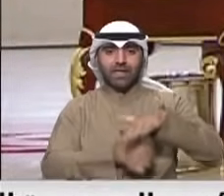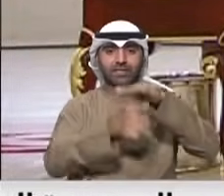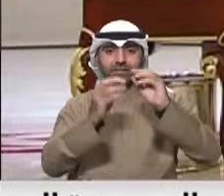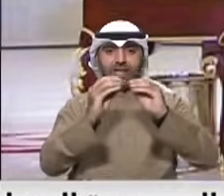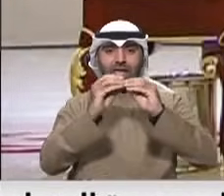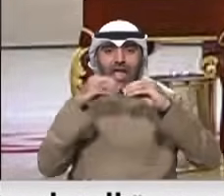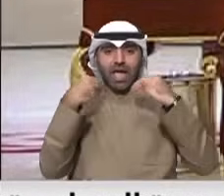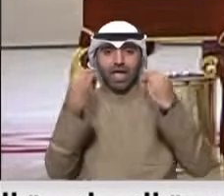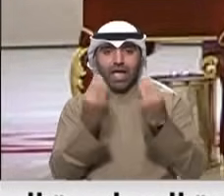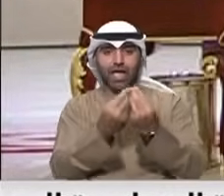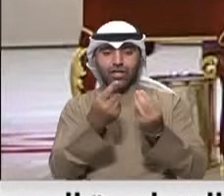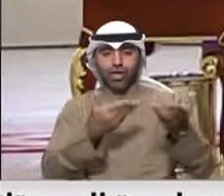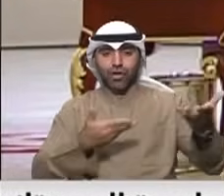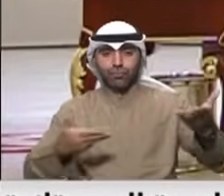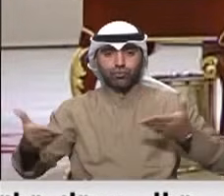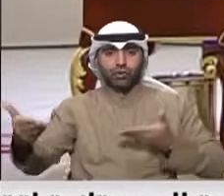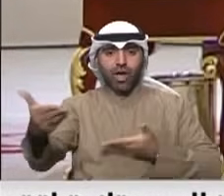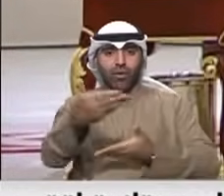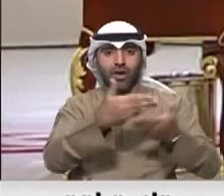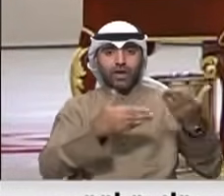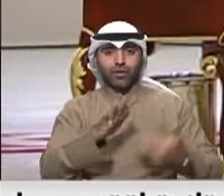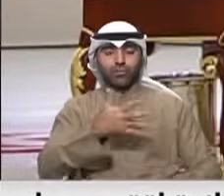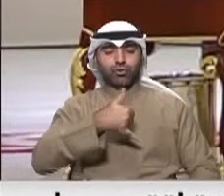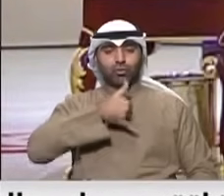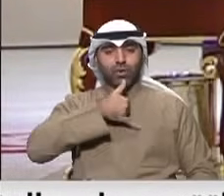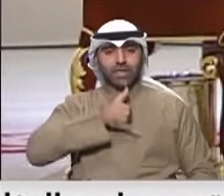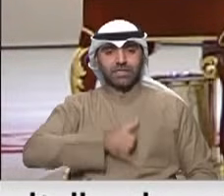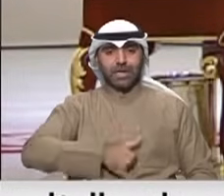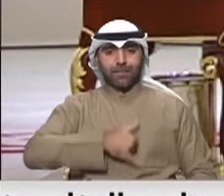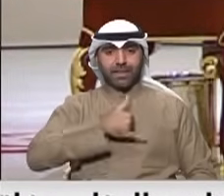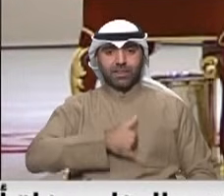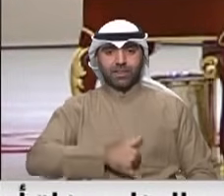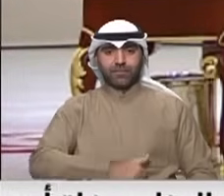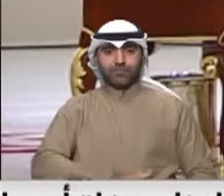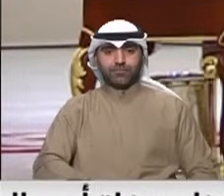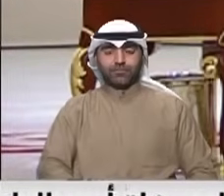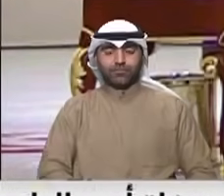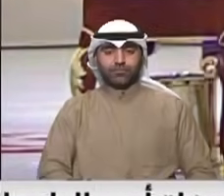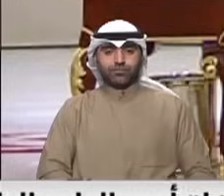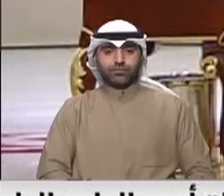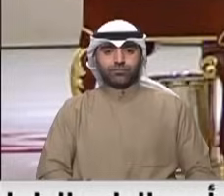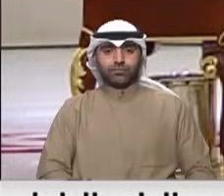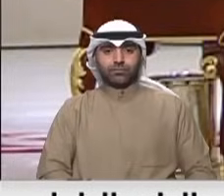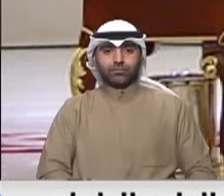الغيثي وعدد من كبار المسؤولين بالجمهوريه اليمنيه الشقيقه